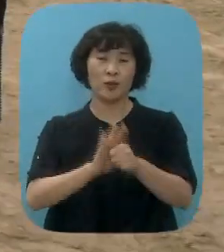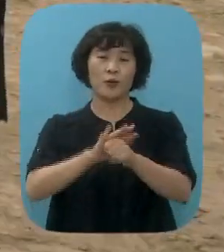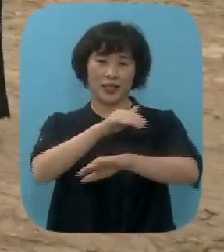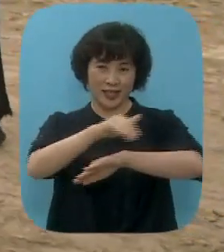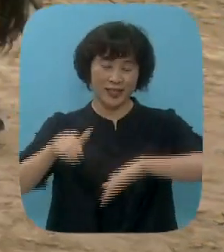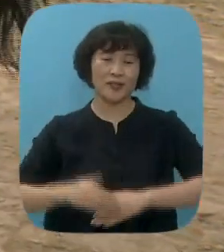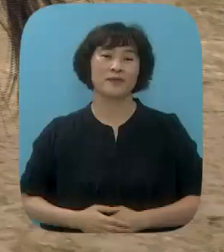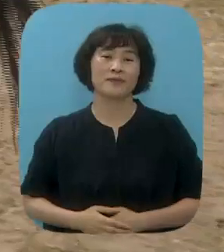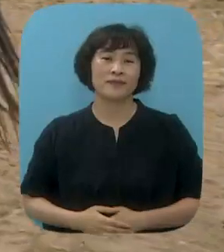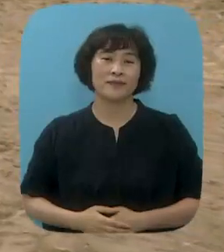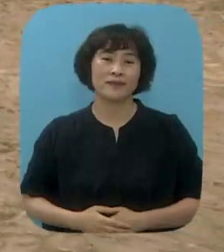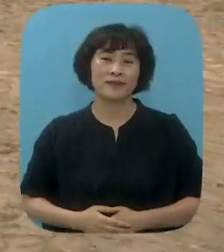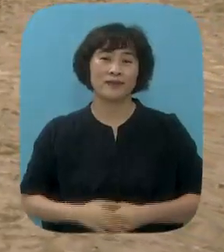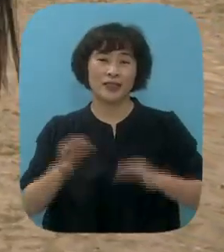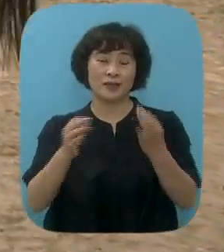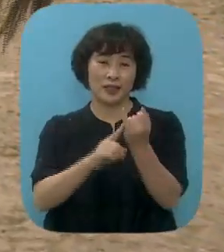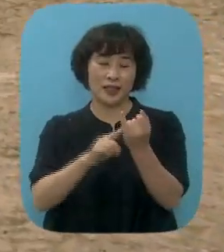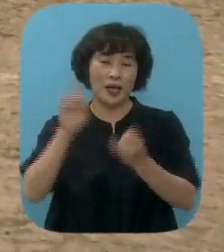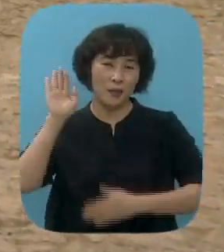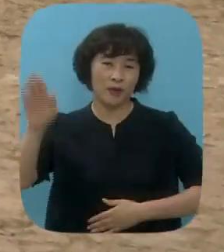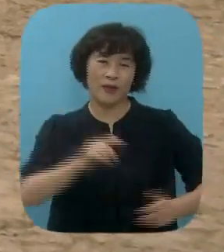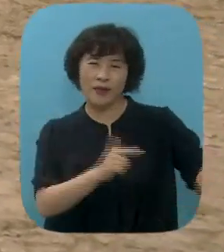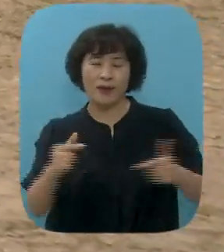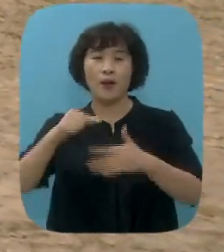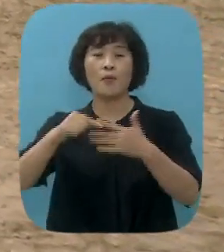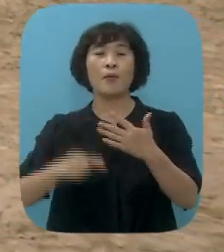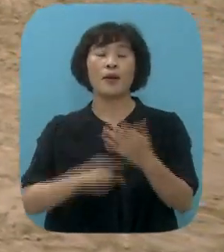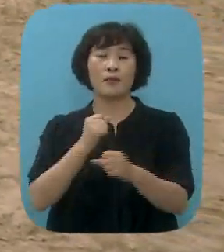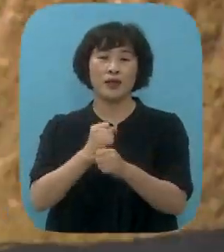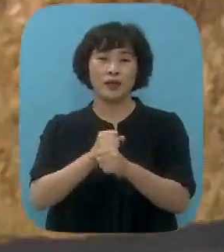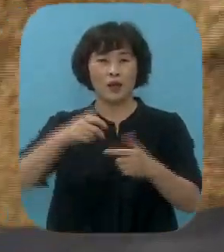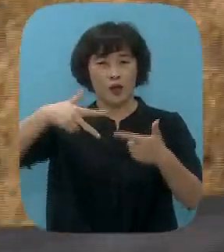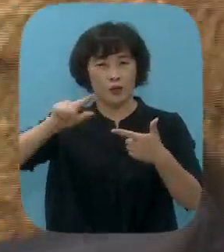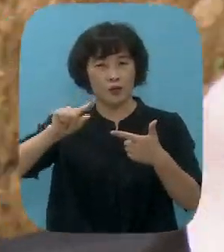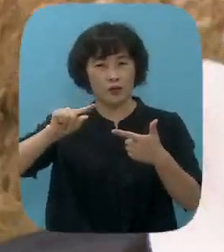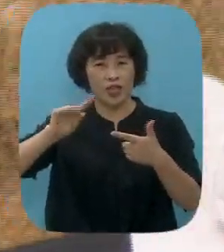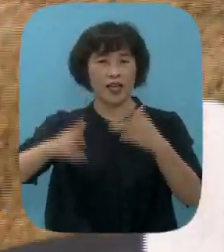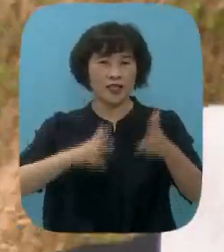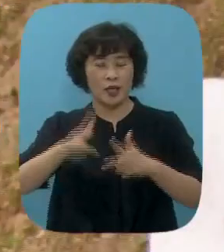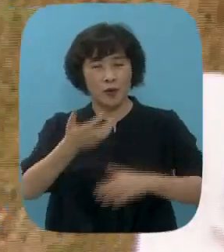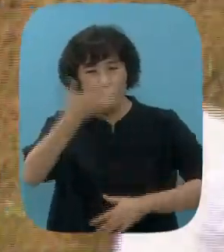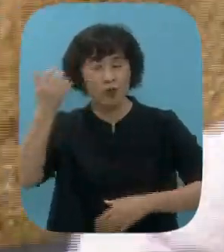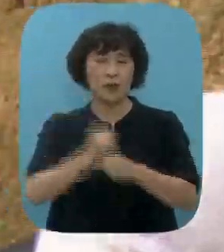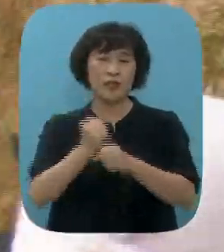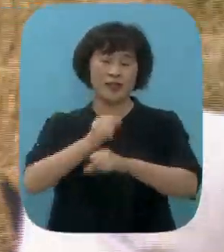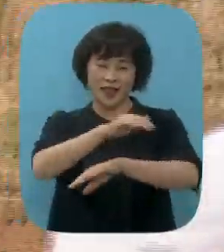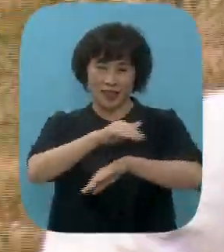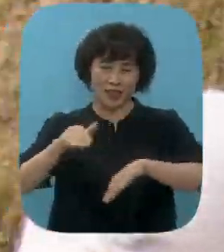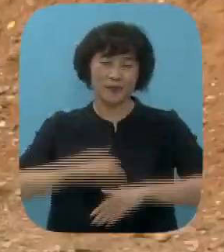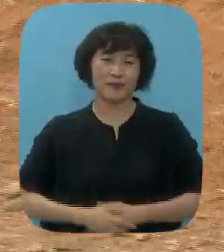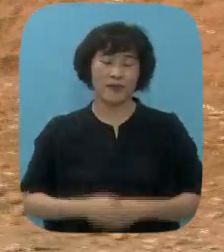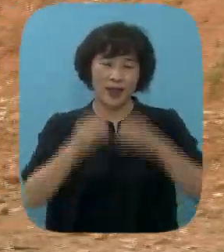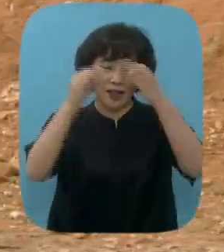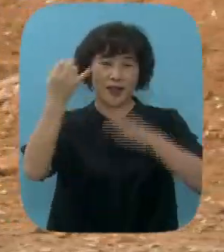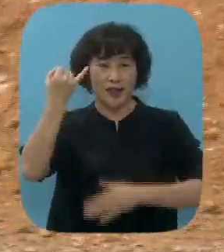돕겠습니다. 김지혜 씨는 앞으로도 다양한 프로그램을 만들어 6차 산업의 꿈을 펼쳐나갈 계획입니다.